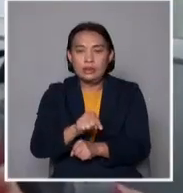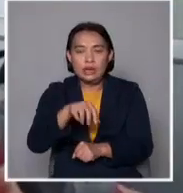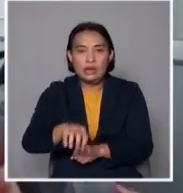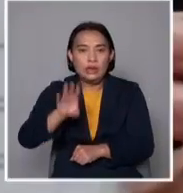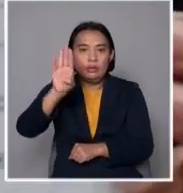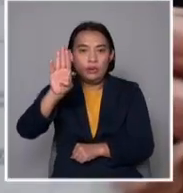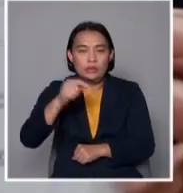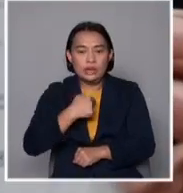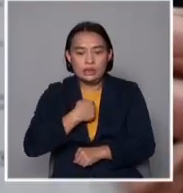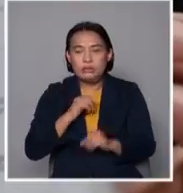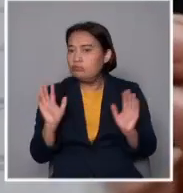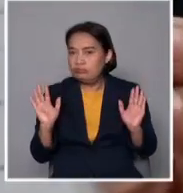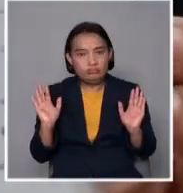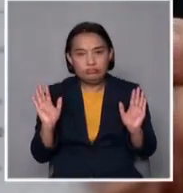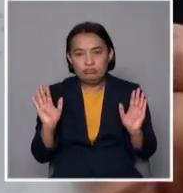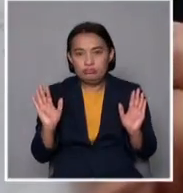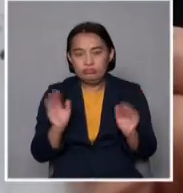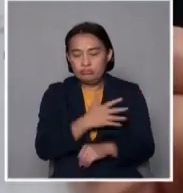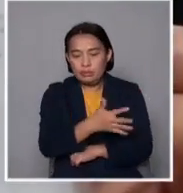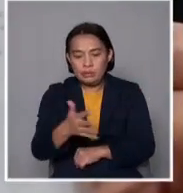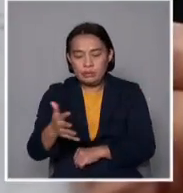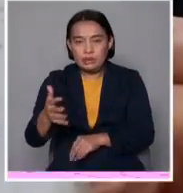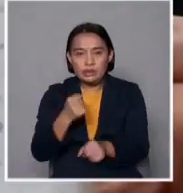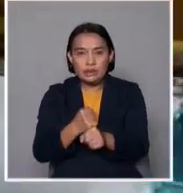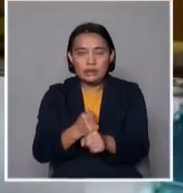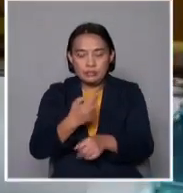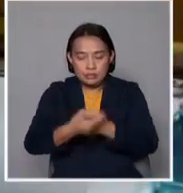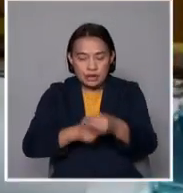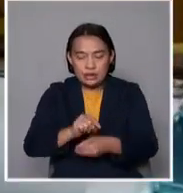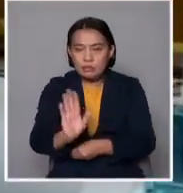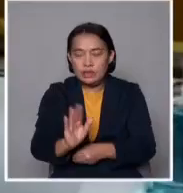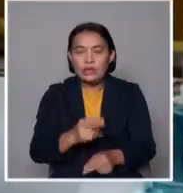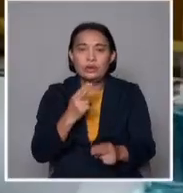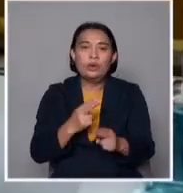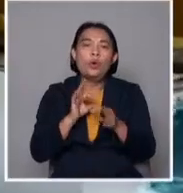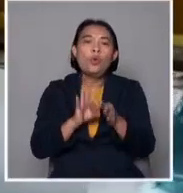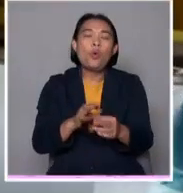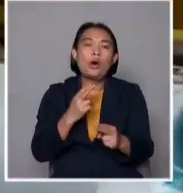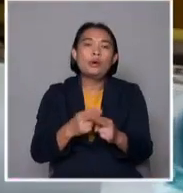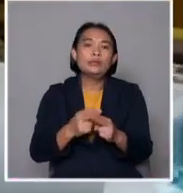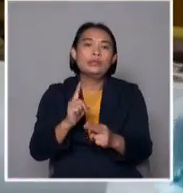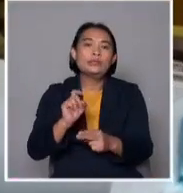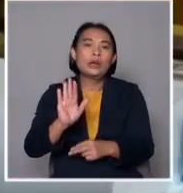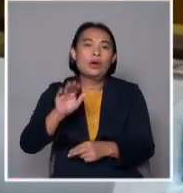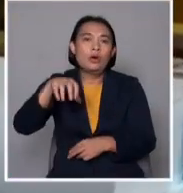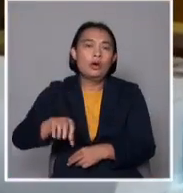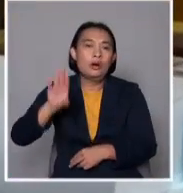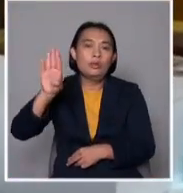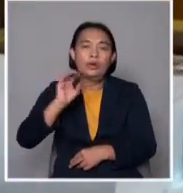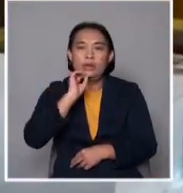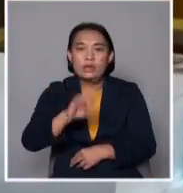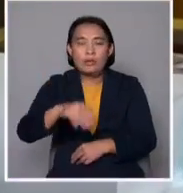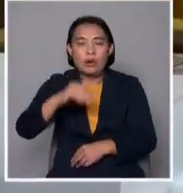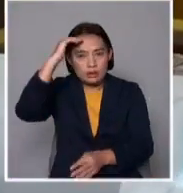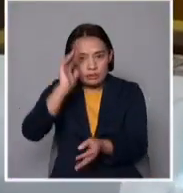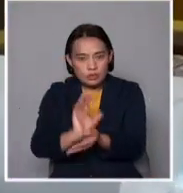ทไม่ได้เป็นผู้ดำเนินการประกาศขายอาคารแต่อย่างใดค่ะก็เกรงว่าจะเกิดความเสียหายต่อบริษัทถึงได้ตัดสินใจมาแจ้งความไว้เพื่อเ